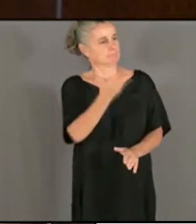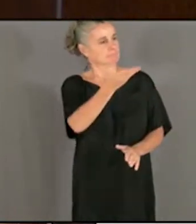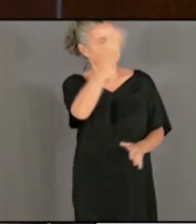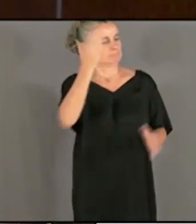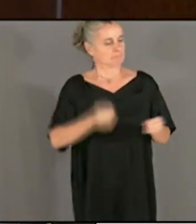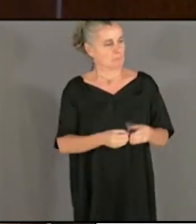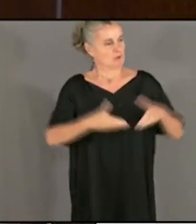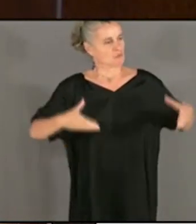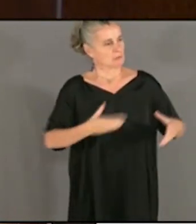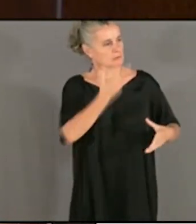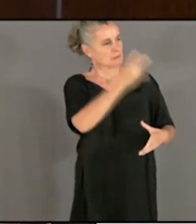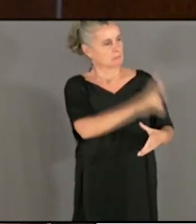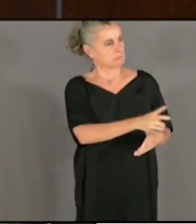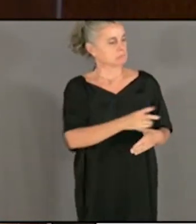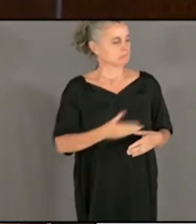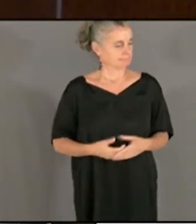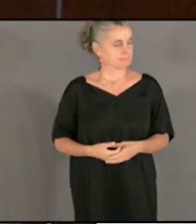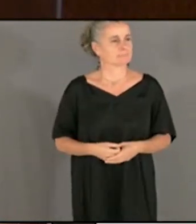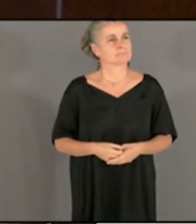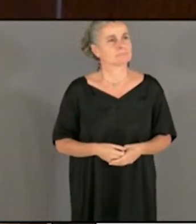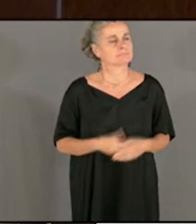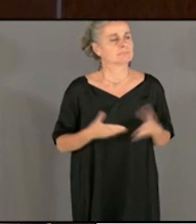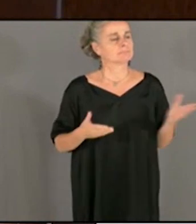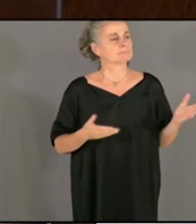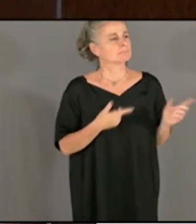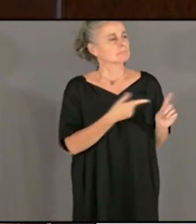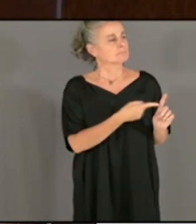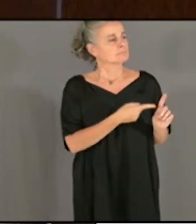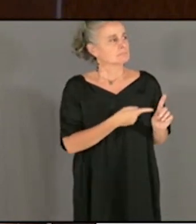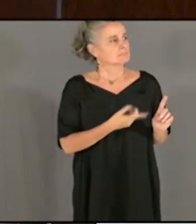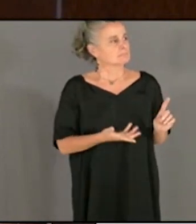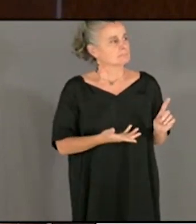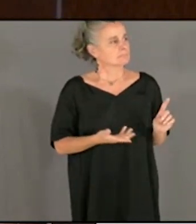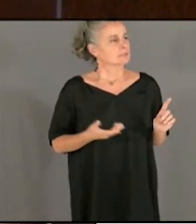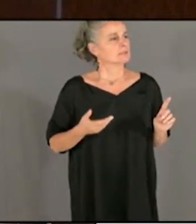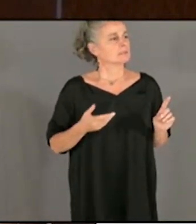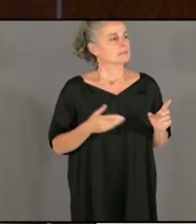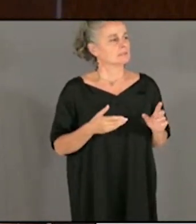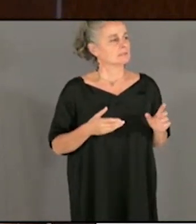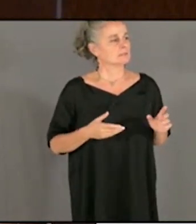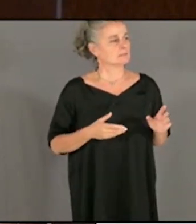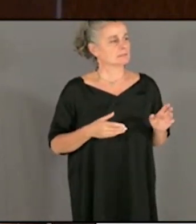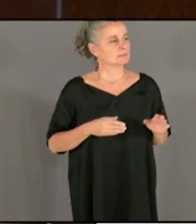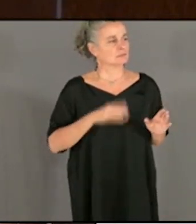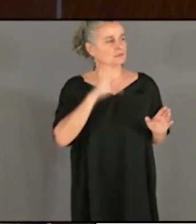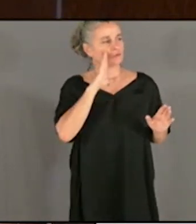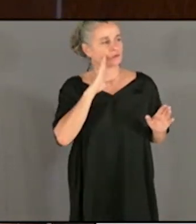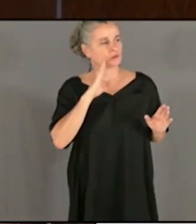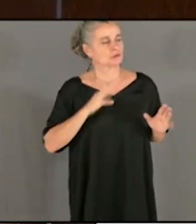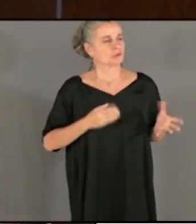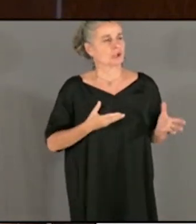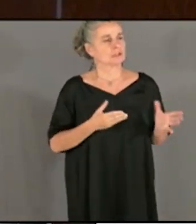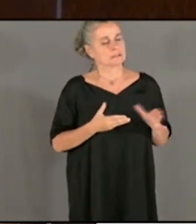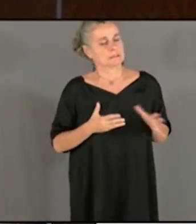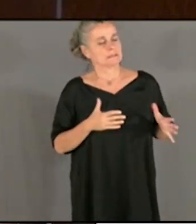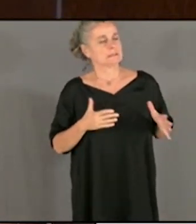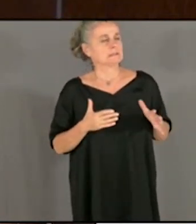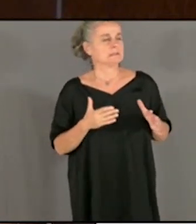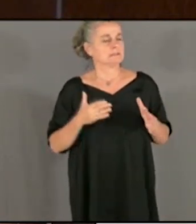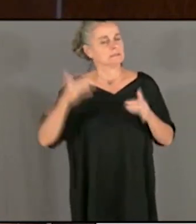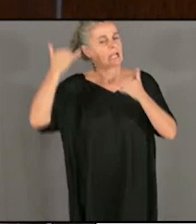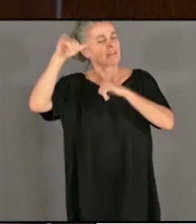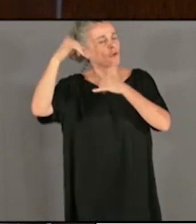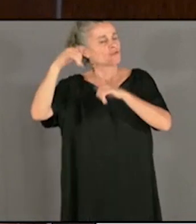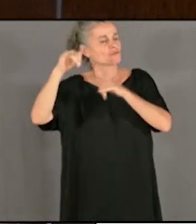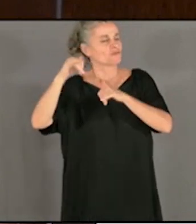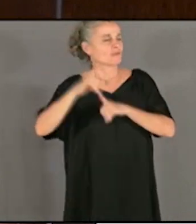cette majorité. Votre xénophilie, qui s'apparente à une véritable francophobie, vous